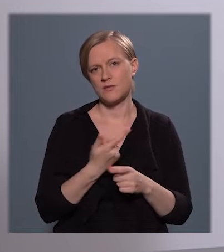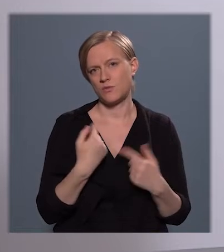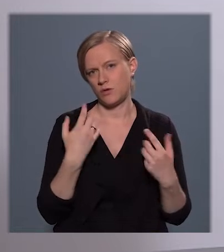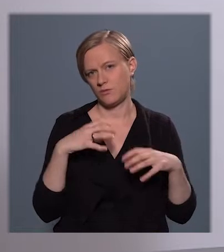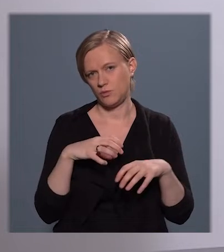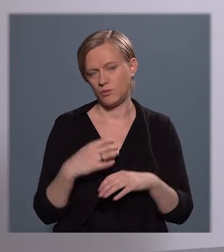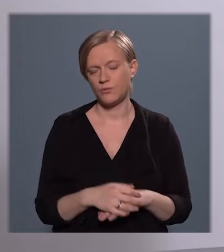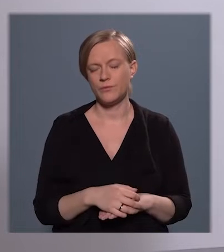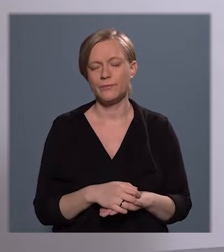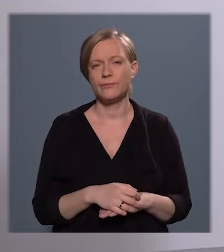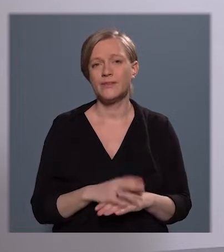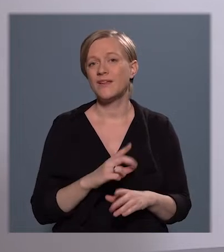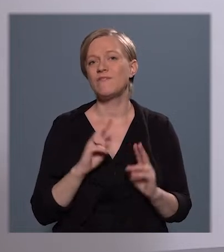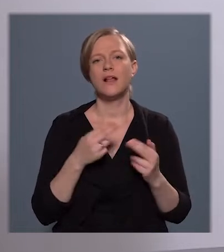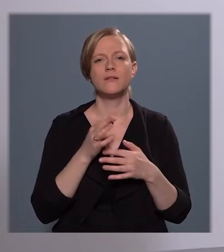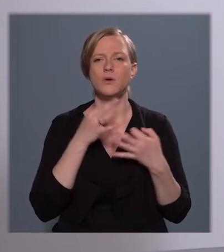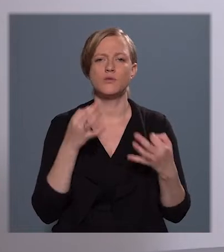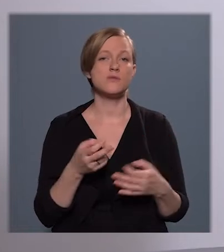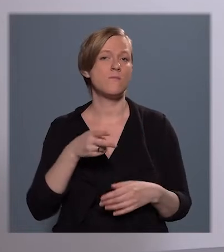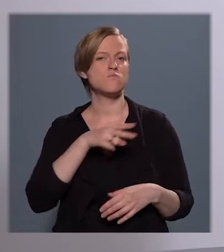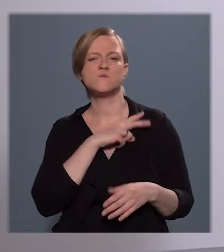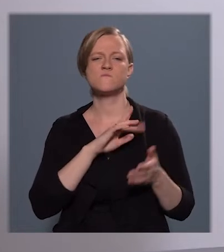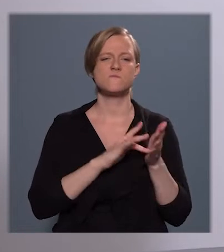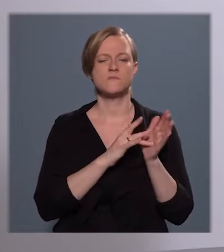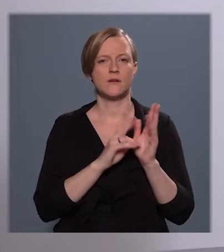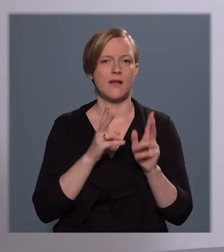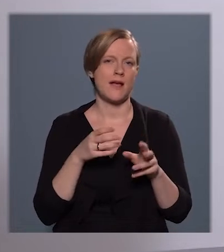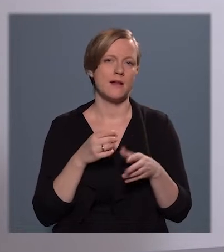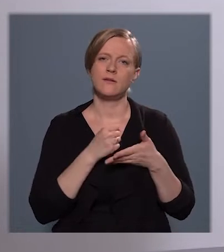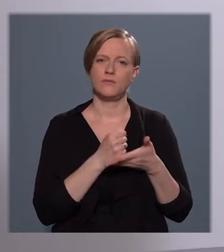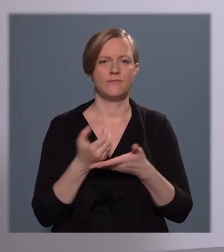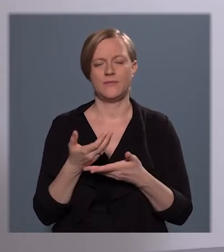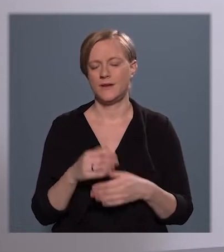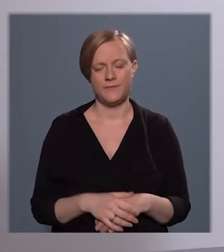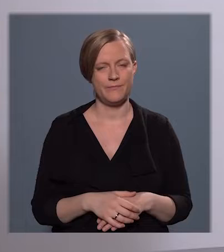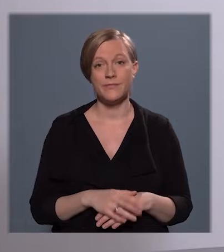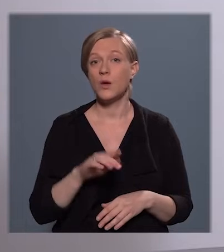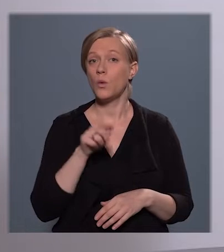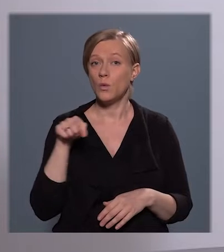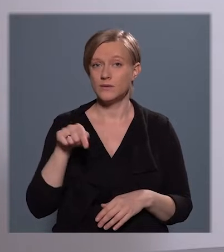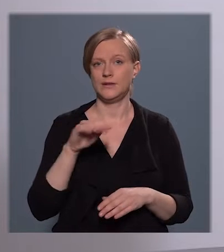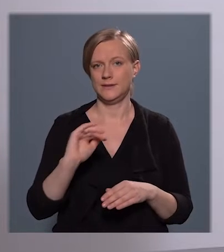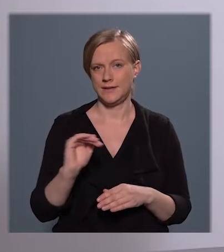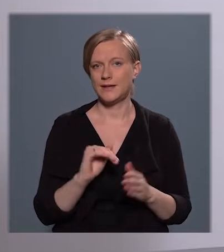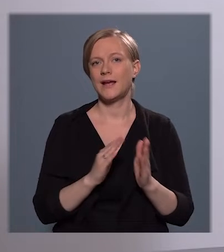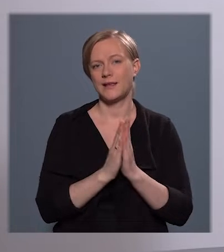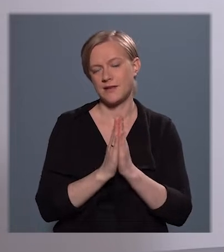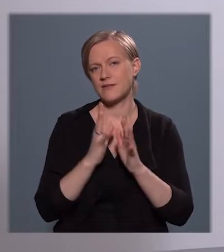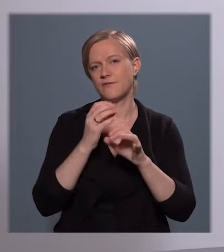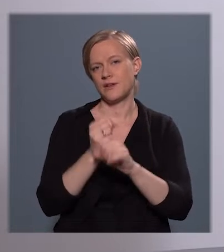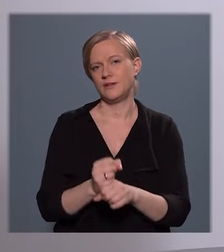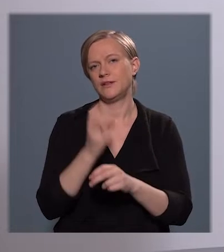dolgunkat. Ez a világ nem erről szól, hogy büszkélkedjünk ezzel a tevékenységgel. Az ottani gyerekeknek, ami egy egyházi